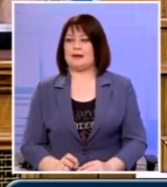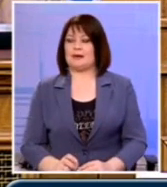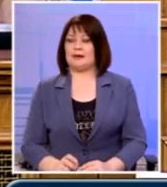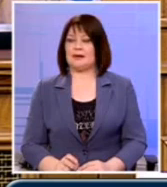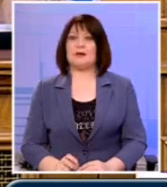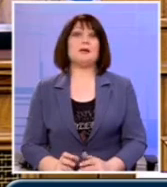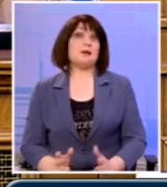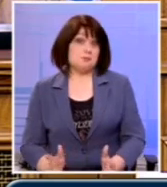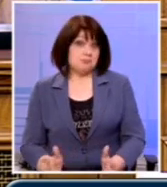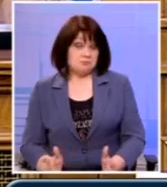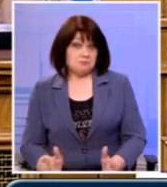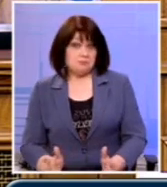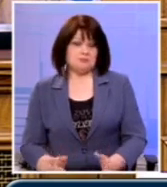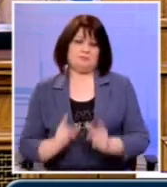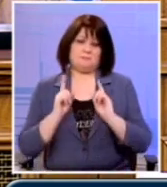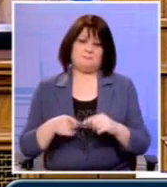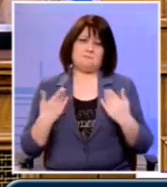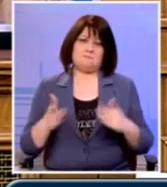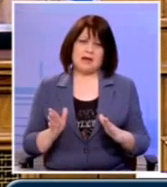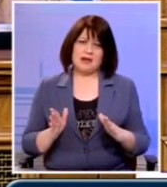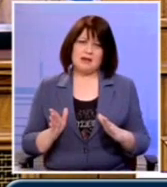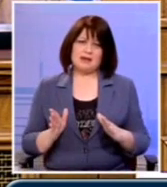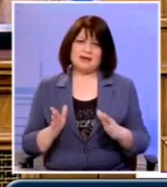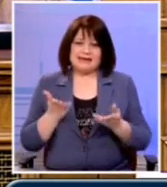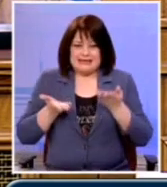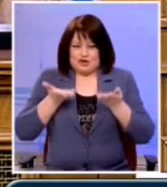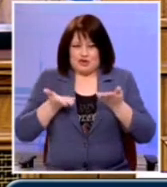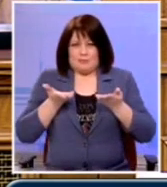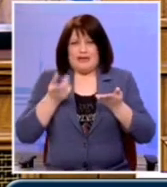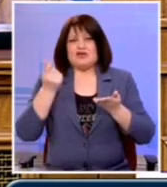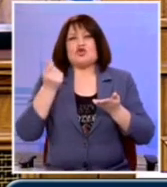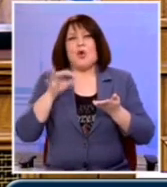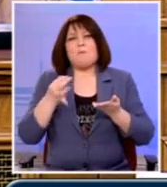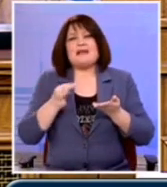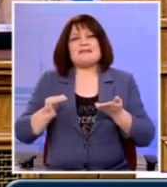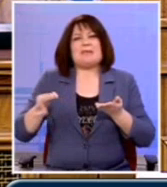Και αποφασίσαμε να κλειδώσουμε τις ισοτιμίες των νομισμάτων μας το 2000